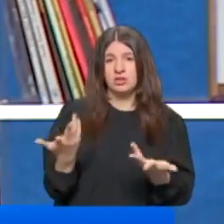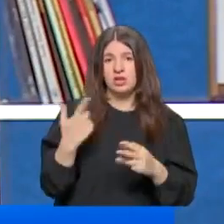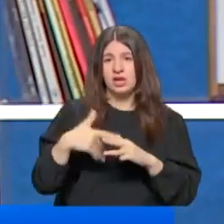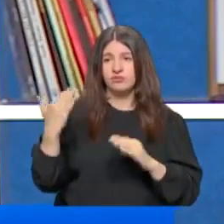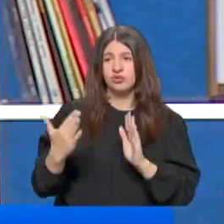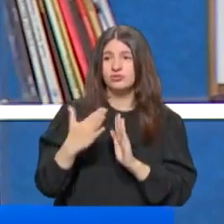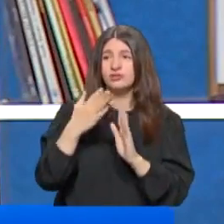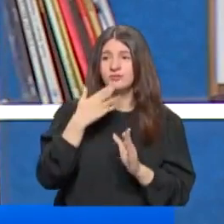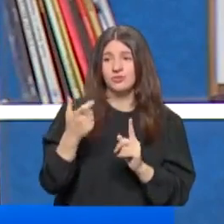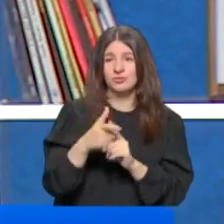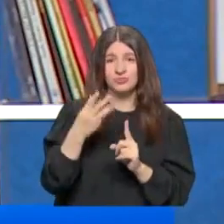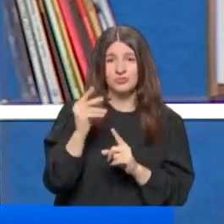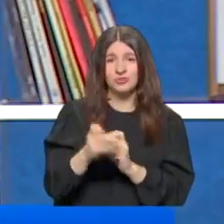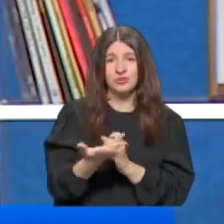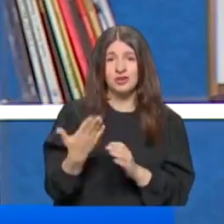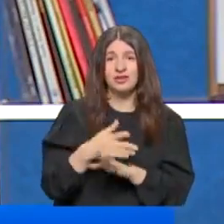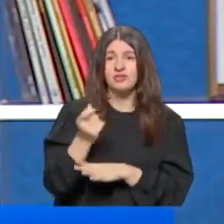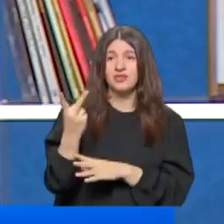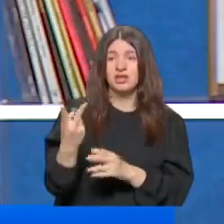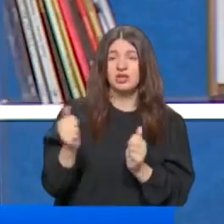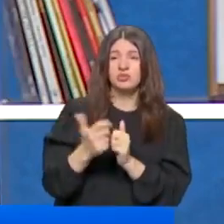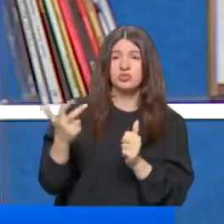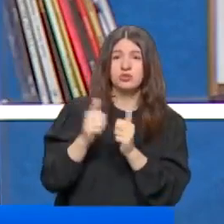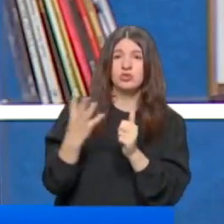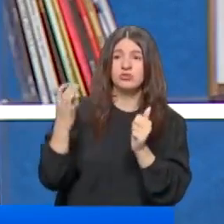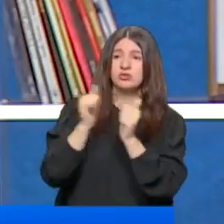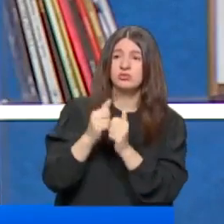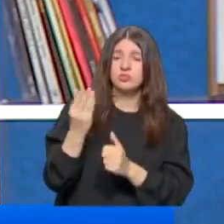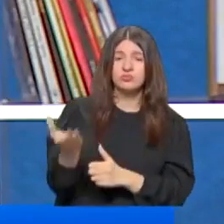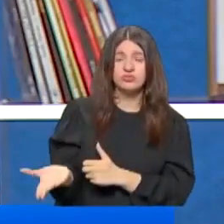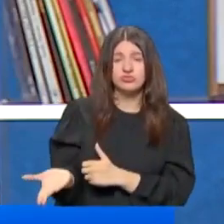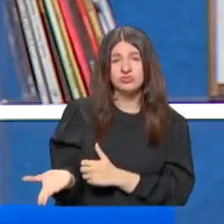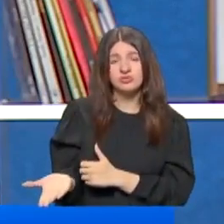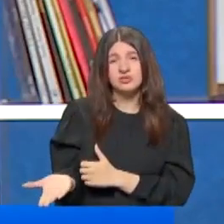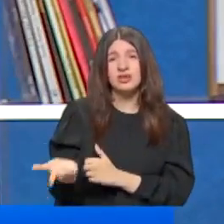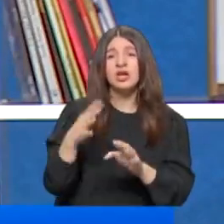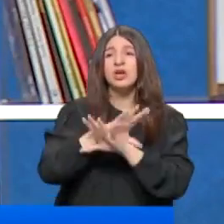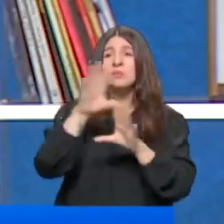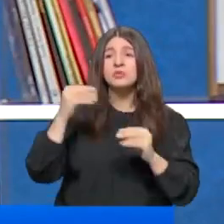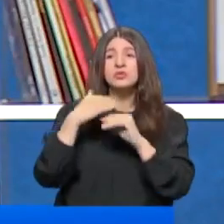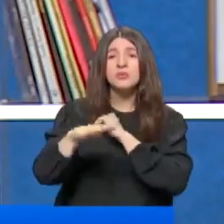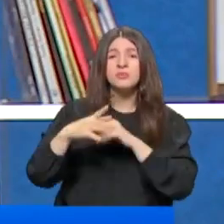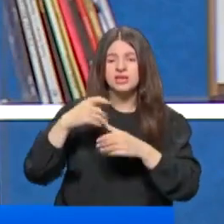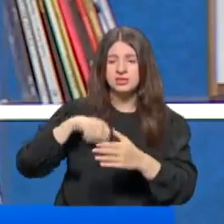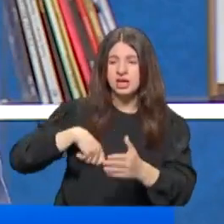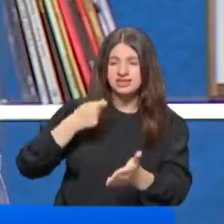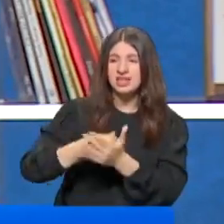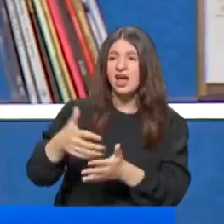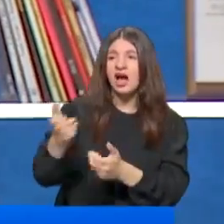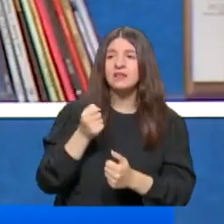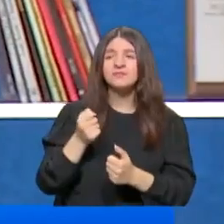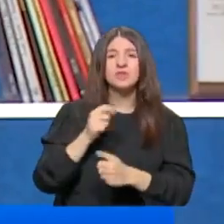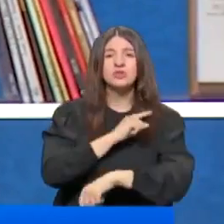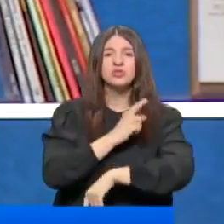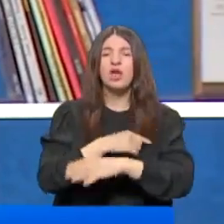enflasyona karşı emekli korunmuş mi oluyor Gerçek fiyatlar 2.kat 3.kat 4 kadar tuşunda ve bütün toplumun satın alın güzelmiş